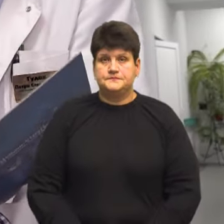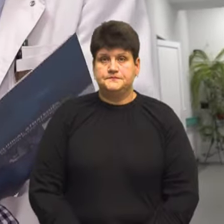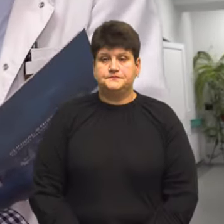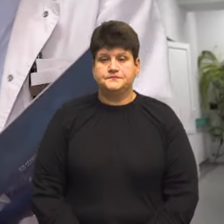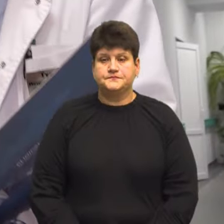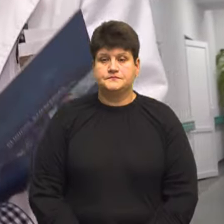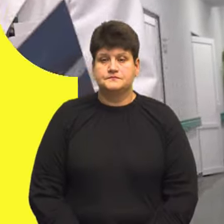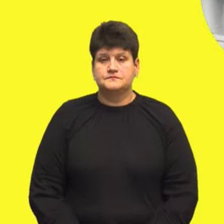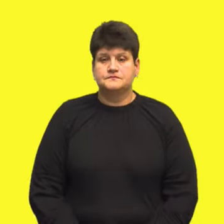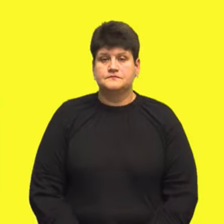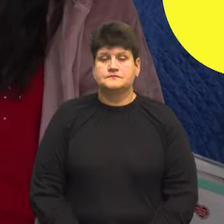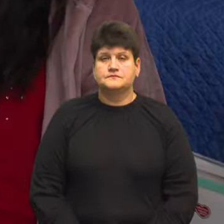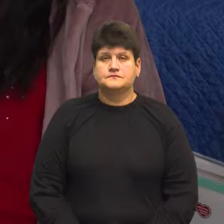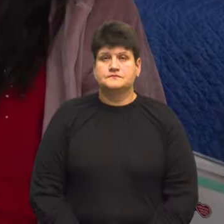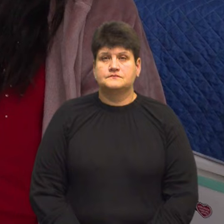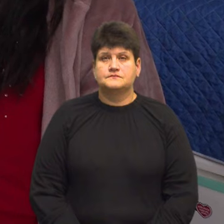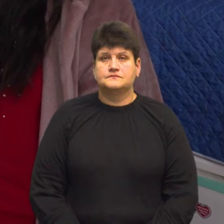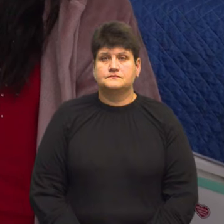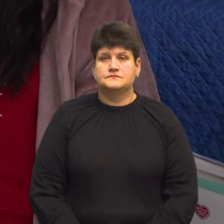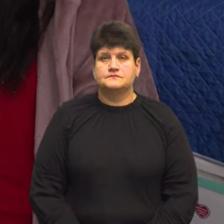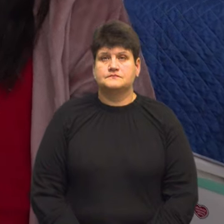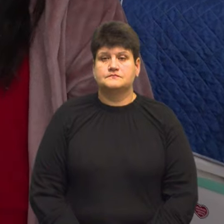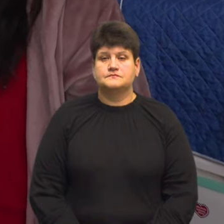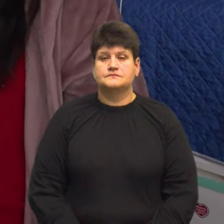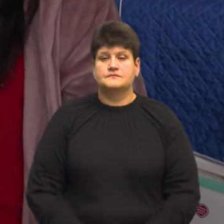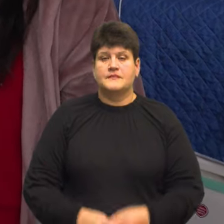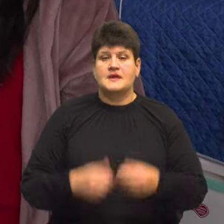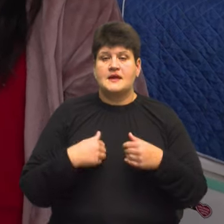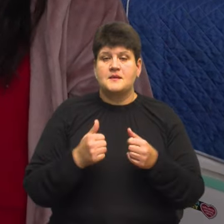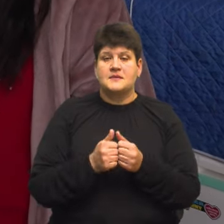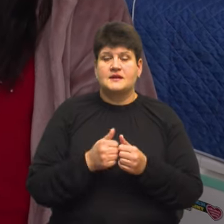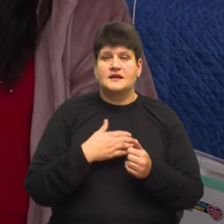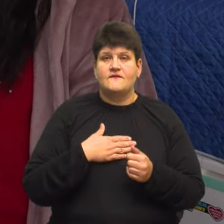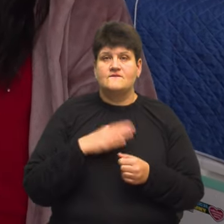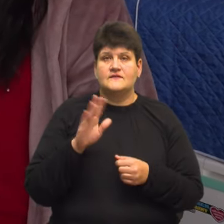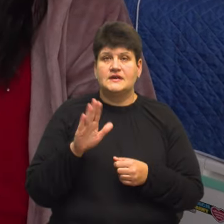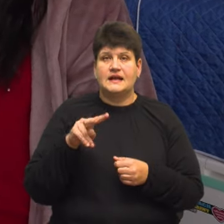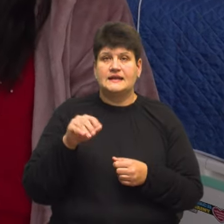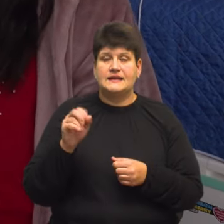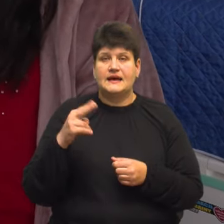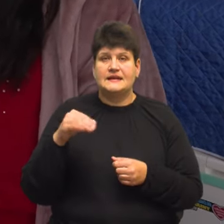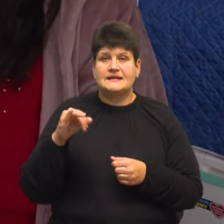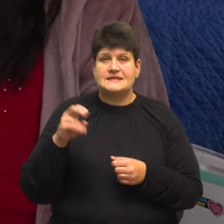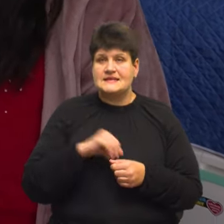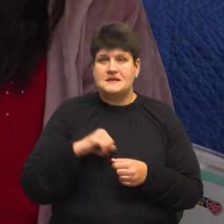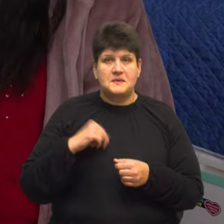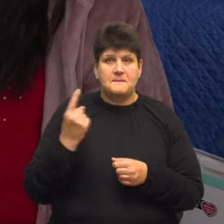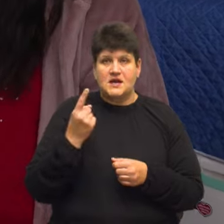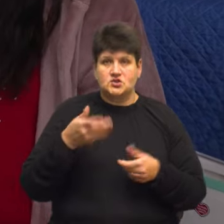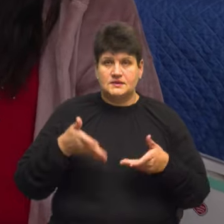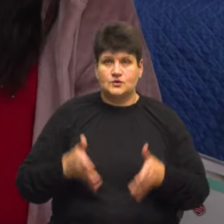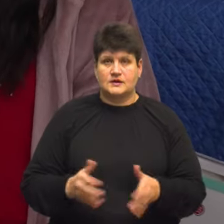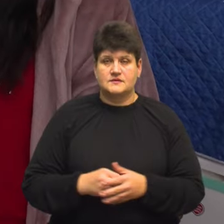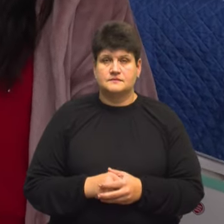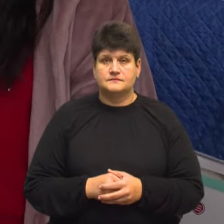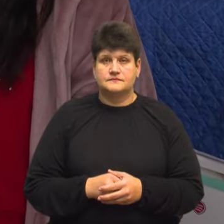Тернопіль. Зараз ми біля Владислава, нашого самого першого, який родився